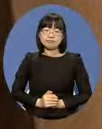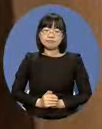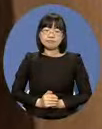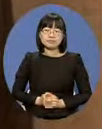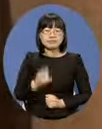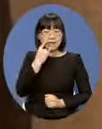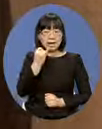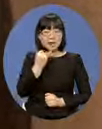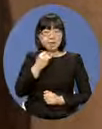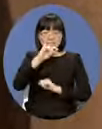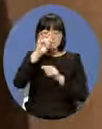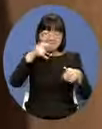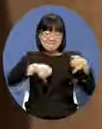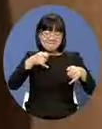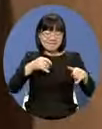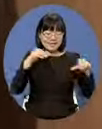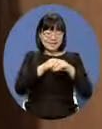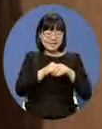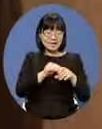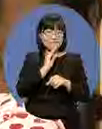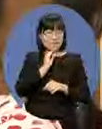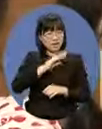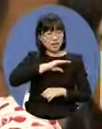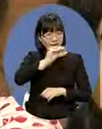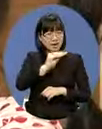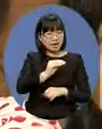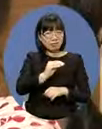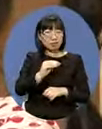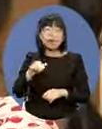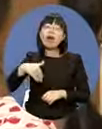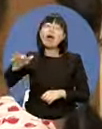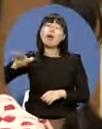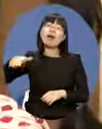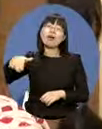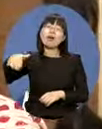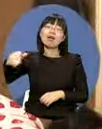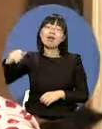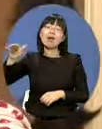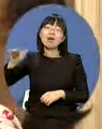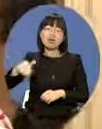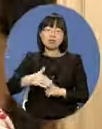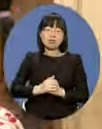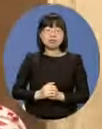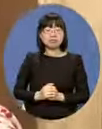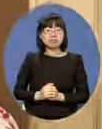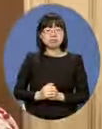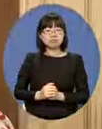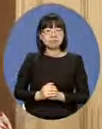엄마 신발 신는다. 진짜 가. 가, 가라니까.